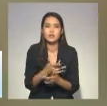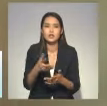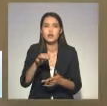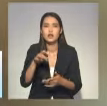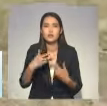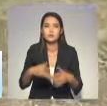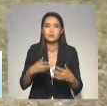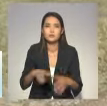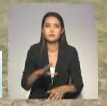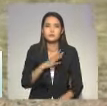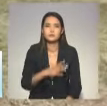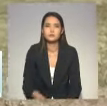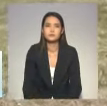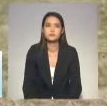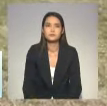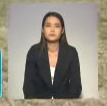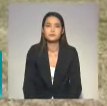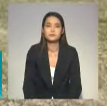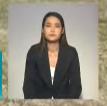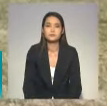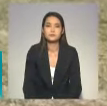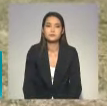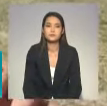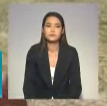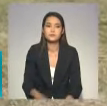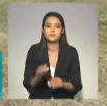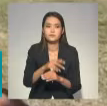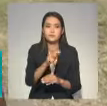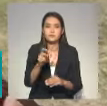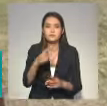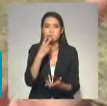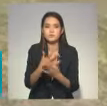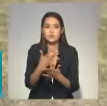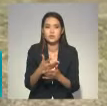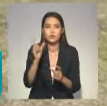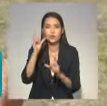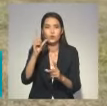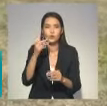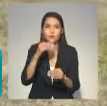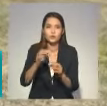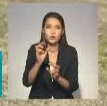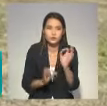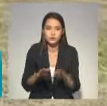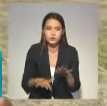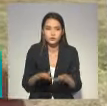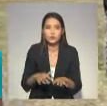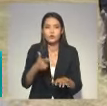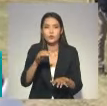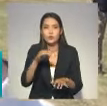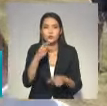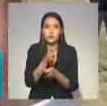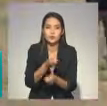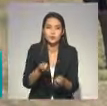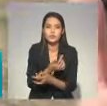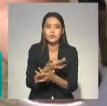со стихией. Около 150 волонтеров за 3 дня раздали 1,5 тонны продуктов питания. Также мы открыли сбор денег. Сейчас мы